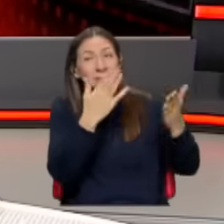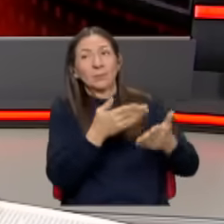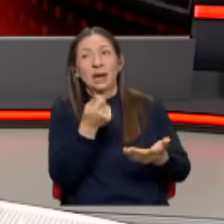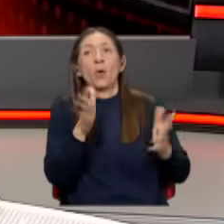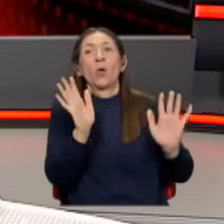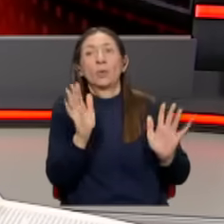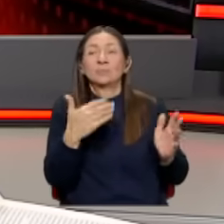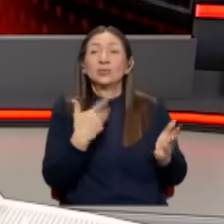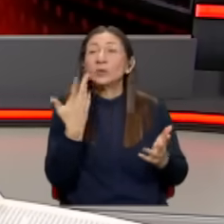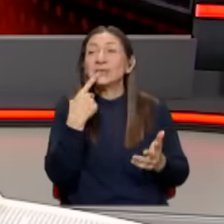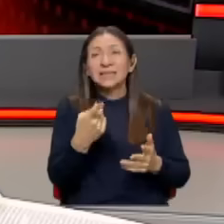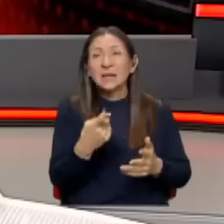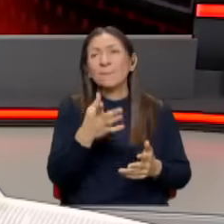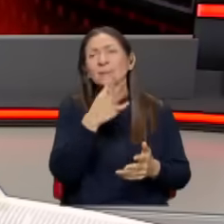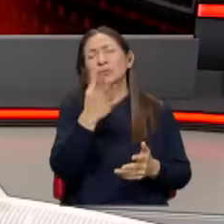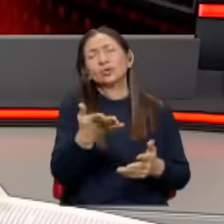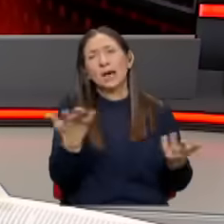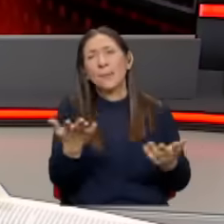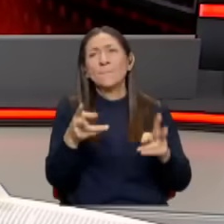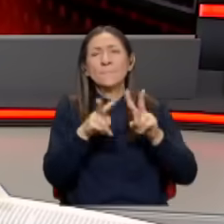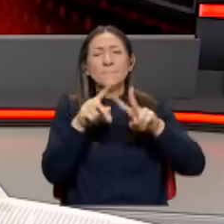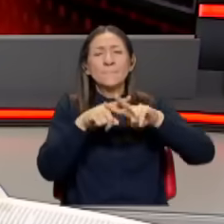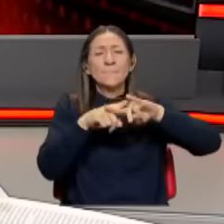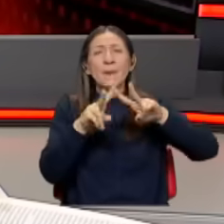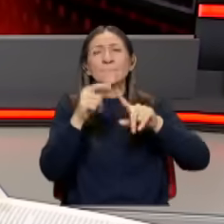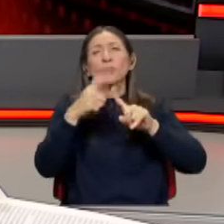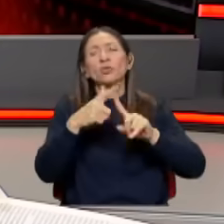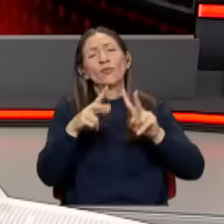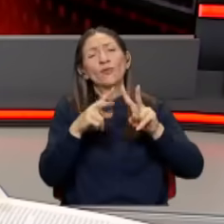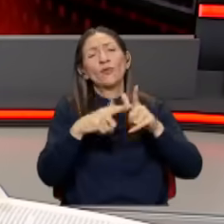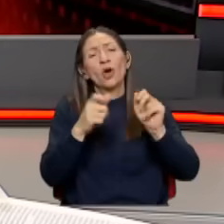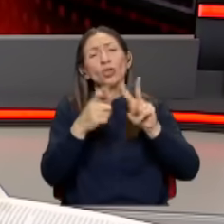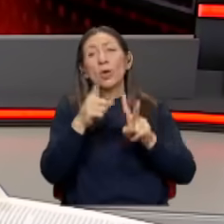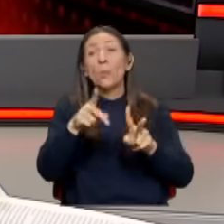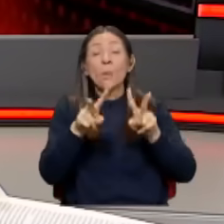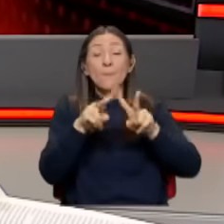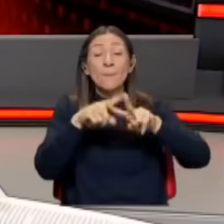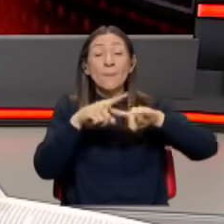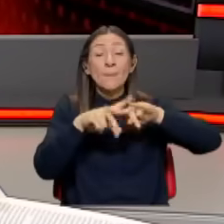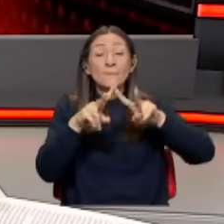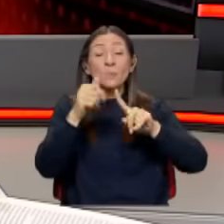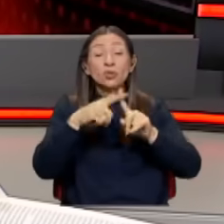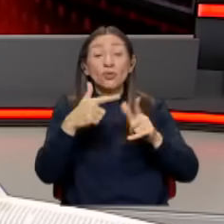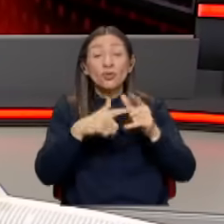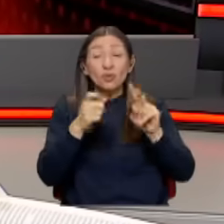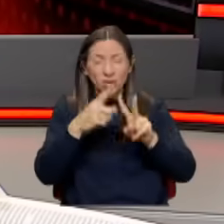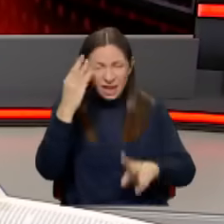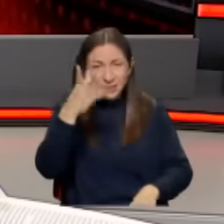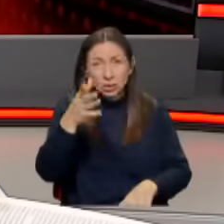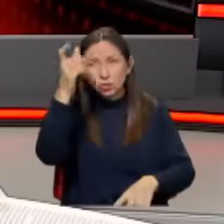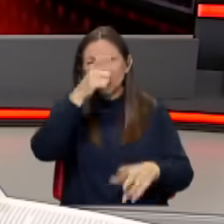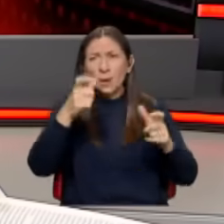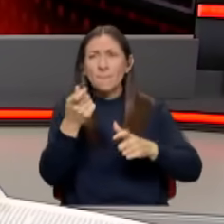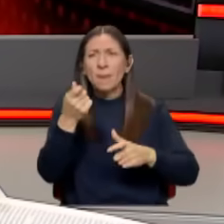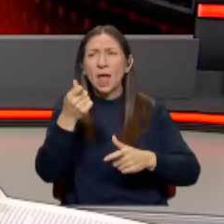değil. Biz de o yüzden dedik biliyorsunuz artık Mahmut diyelim. Mahmut fonu. Peki bu Mahmut fonunda şimdi anladınız değil mi?